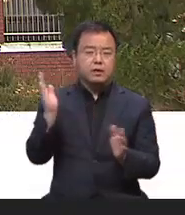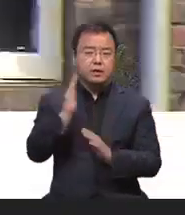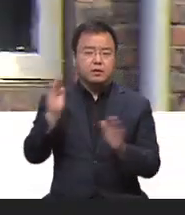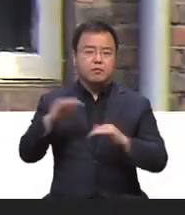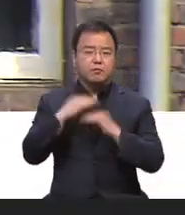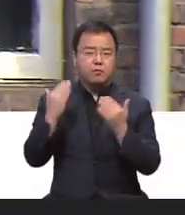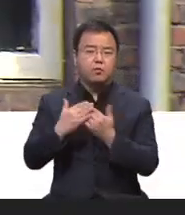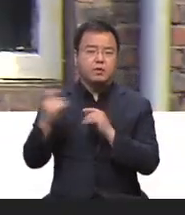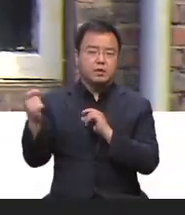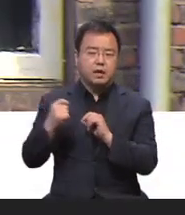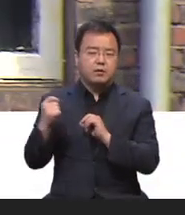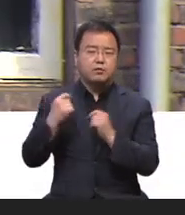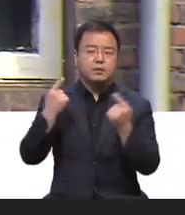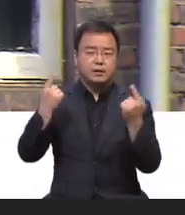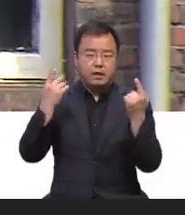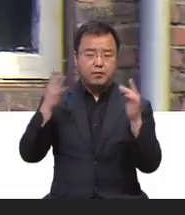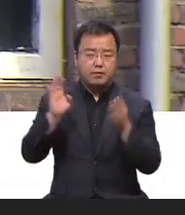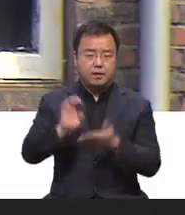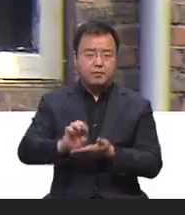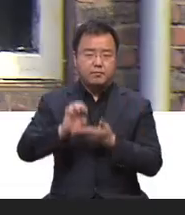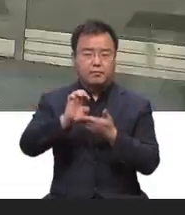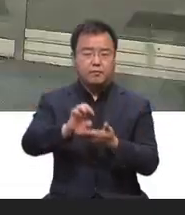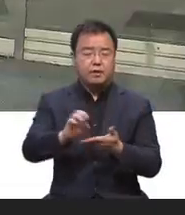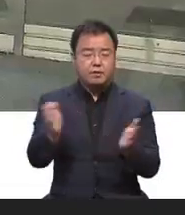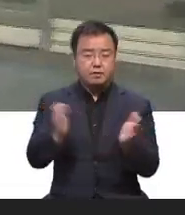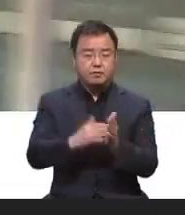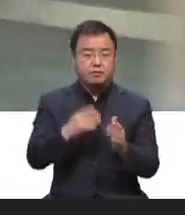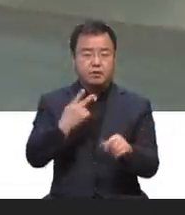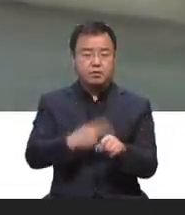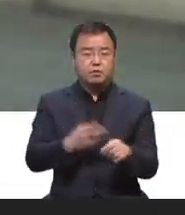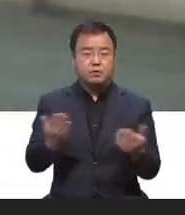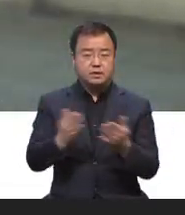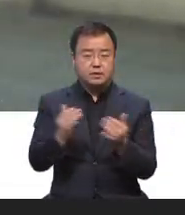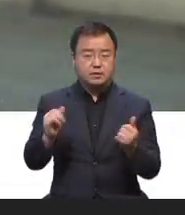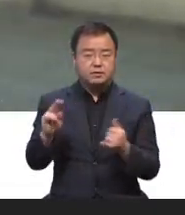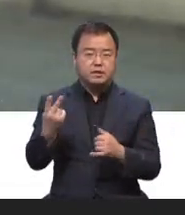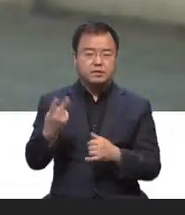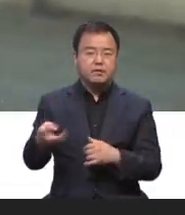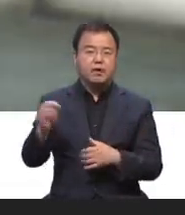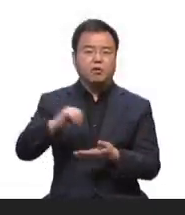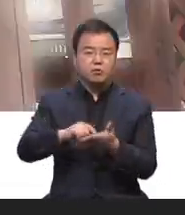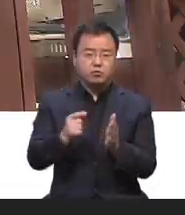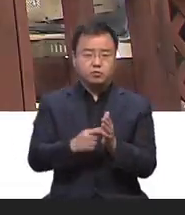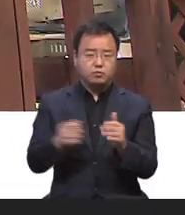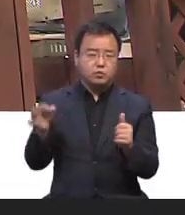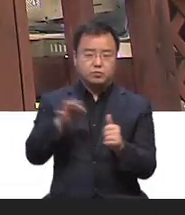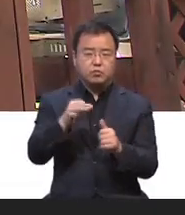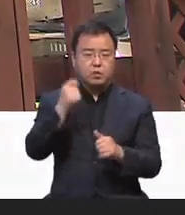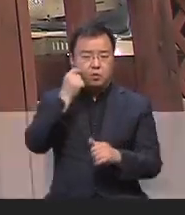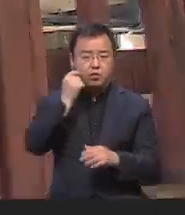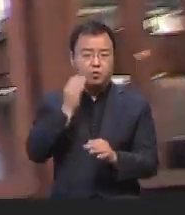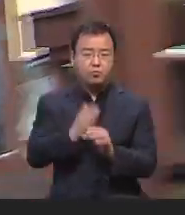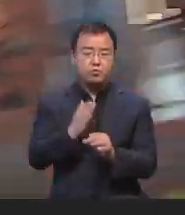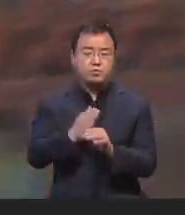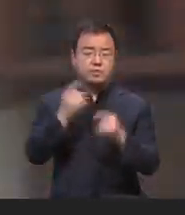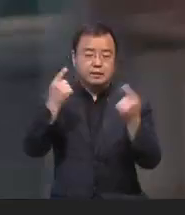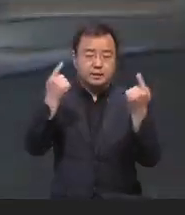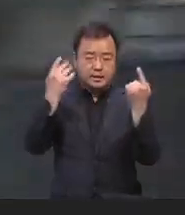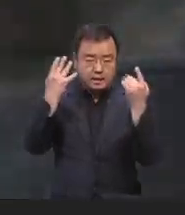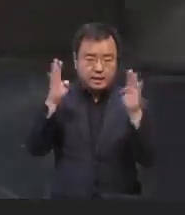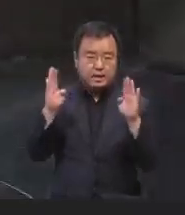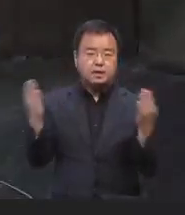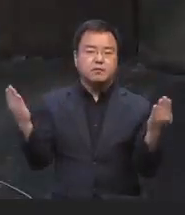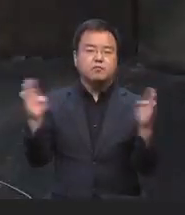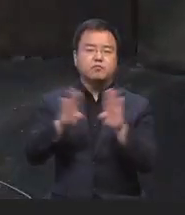인근 대학으로 뿔뿔이 편의 뺏고 교직원 임금 은 200억원 가까이 채울 된 상태입니다 대학이 문을 닫으면서